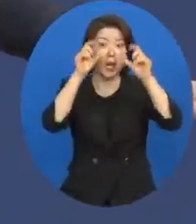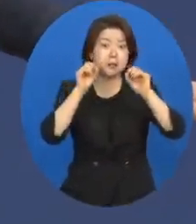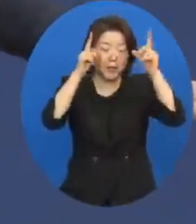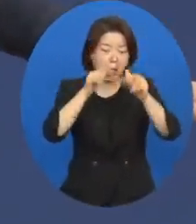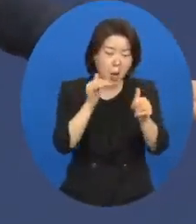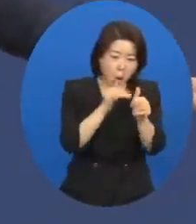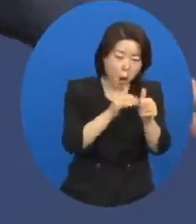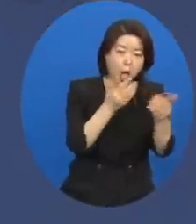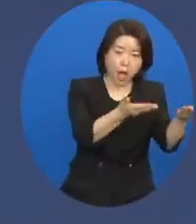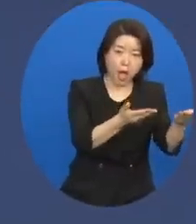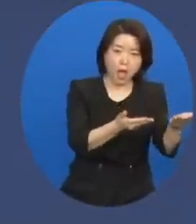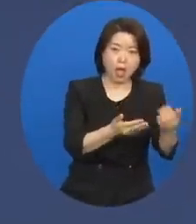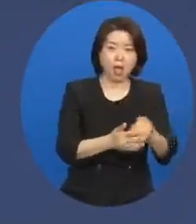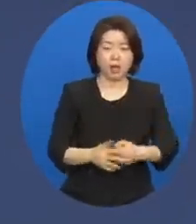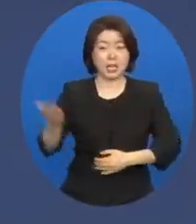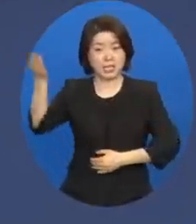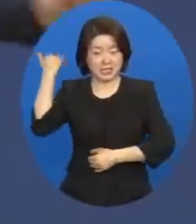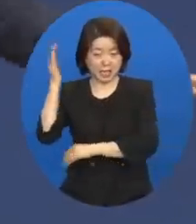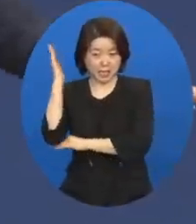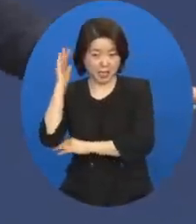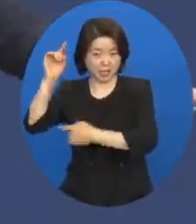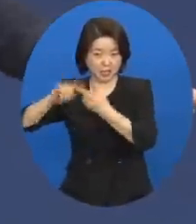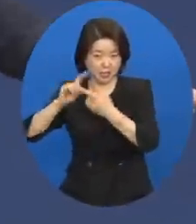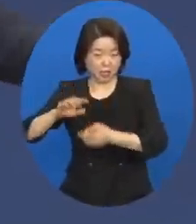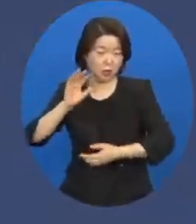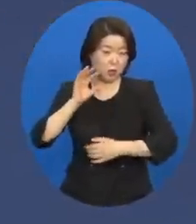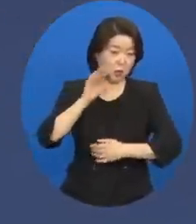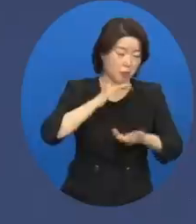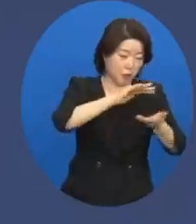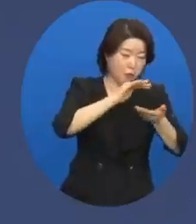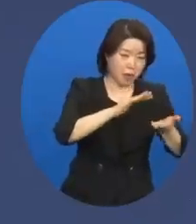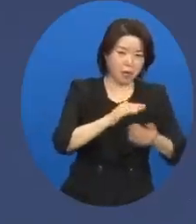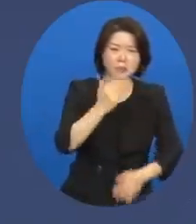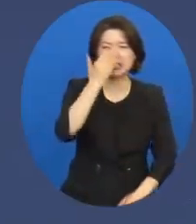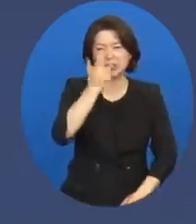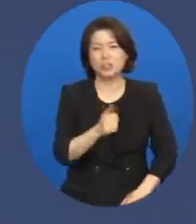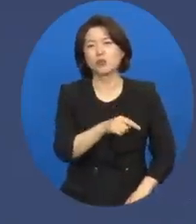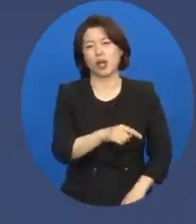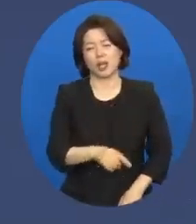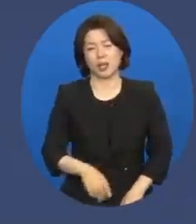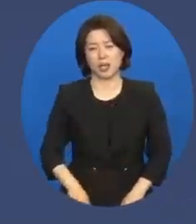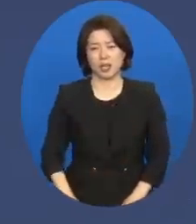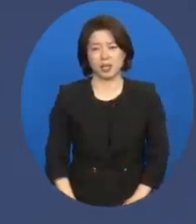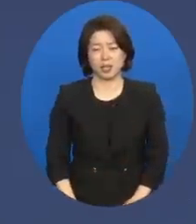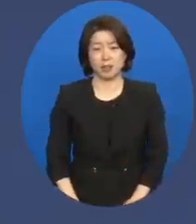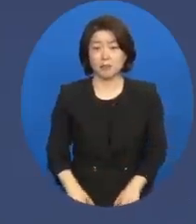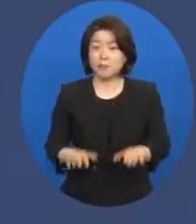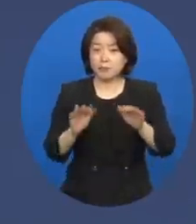그 패턴이라면 이전에 얘기했던 그 복음이라면 자 그래서 이제